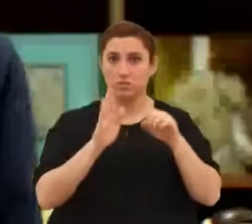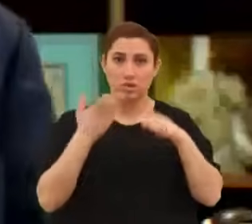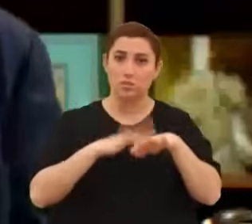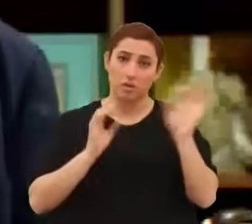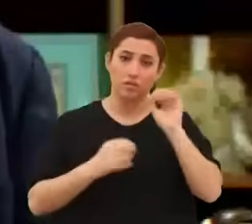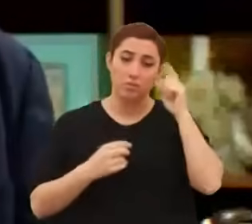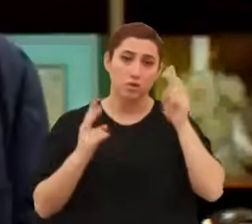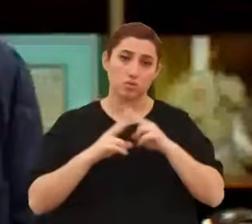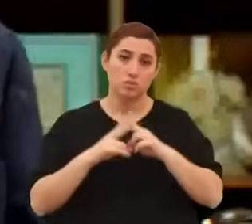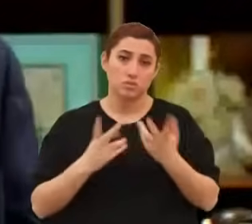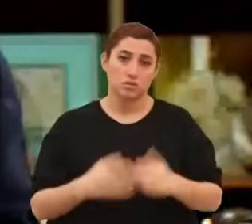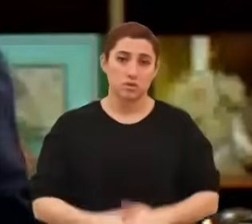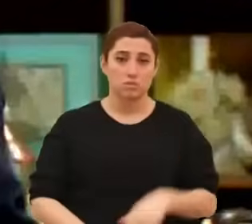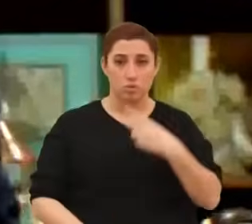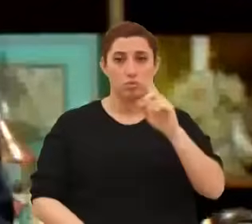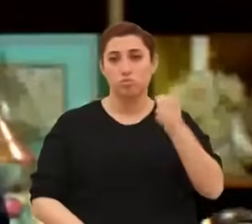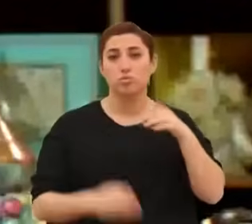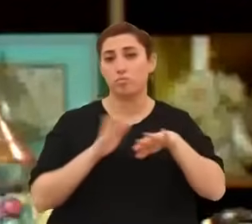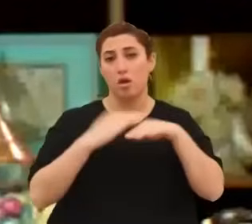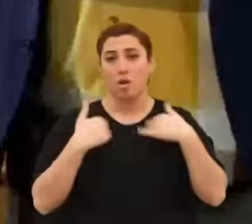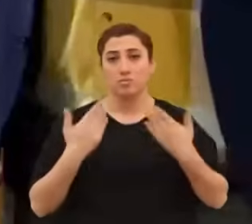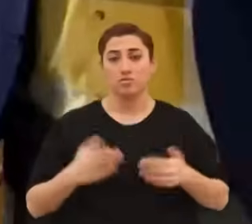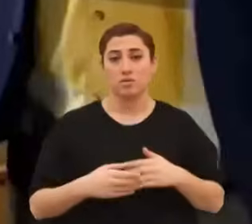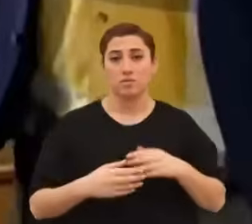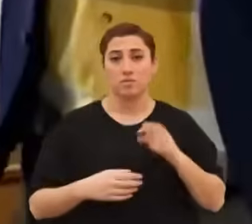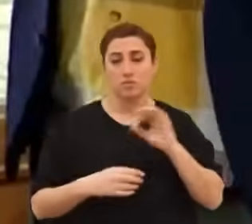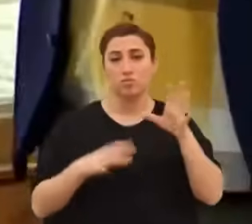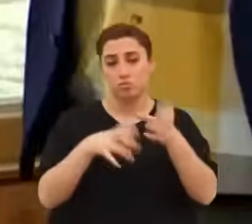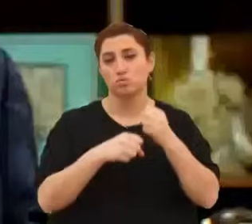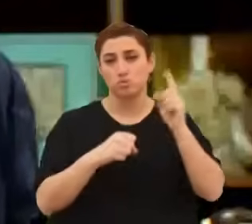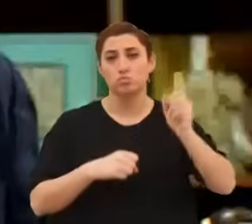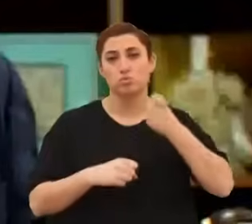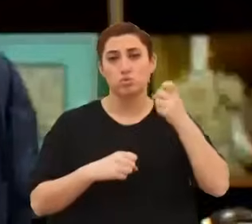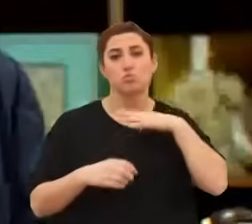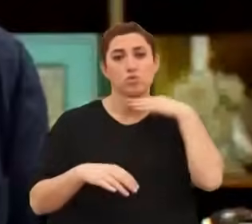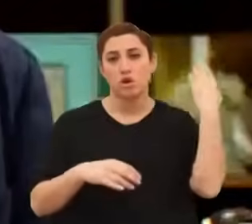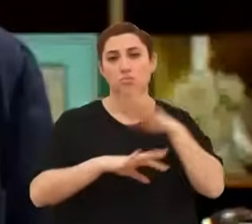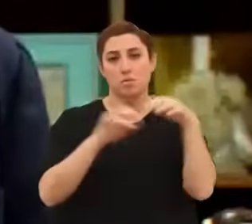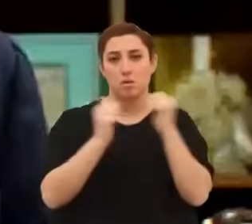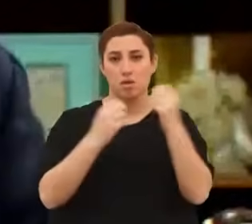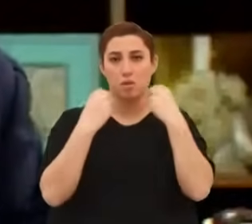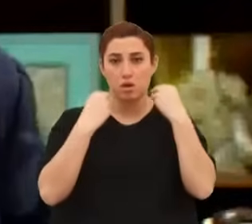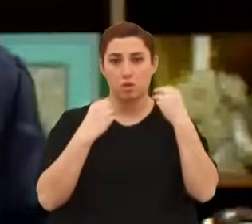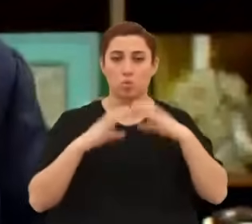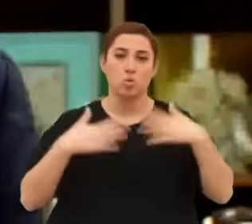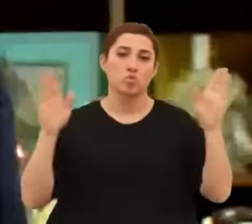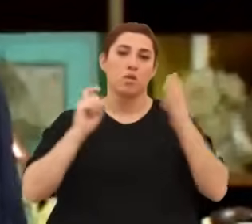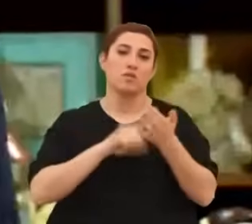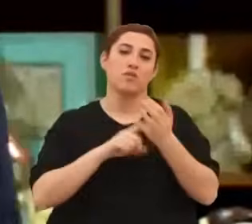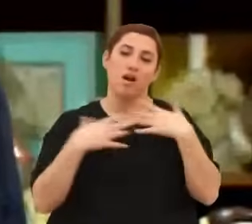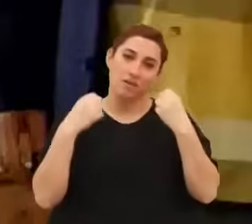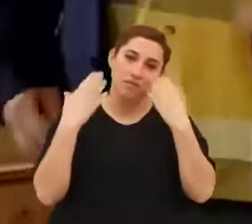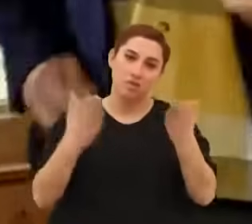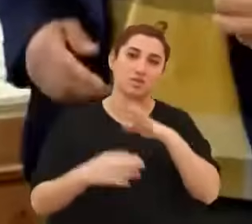yaptın? Evet başkomiserim. Yolda buldum, ne yapacaktım ya? Tabii tuttum, buldum, kestim. Hep beraber yedik. Kocaman tavuk. Afiyet